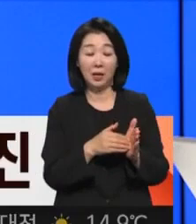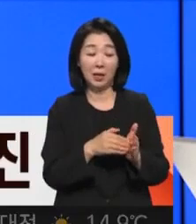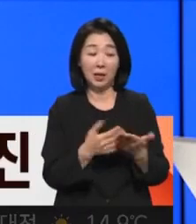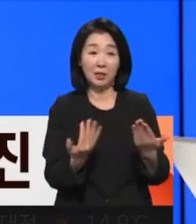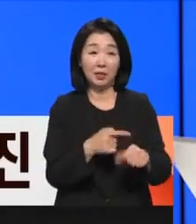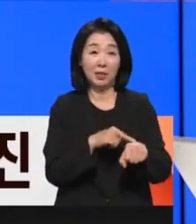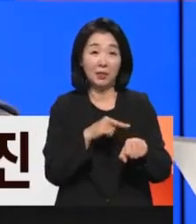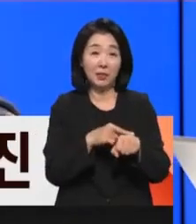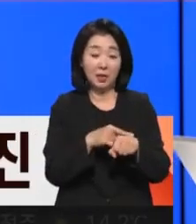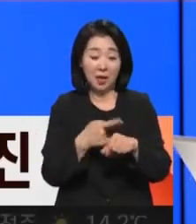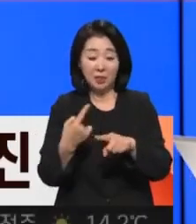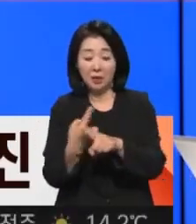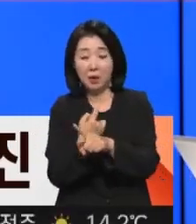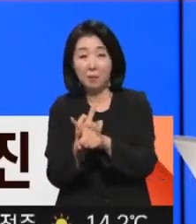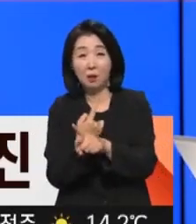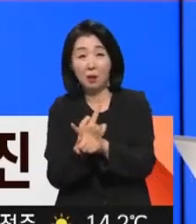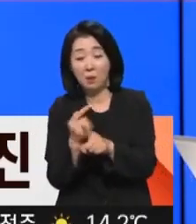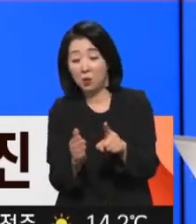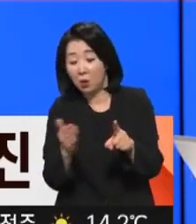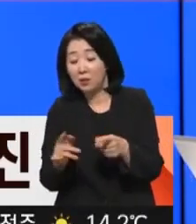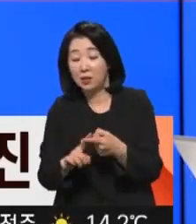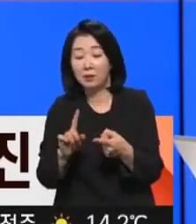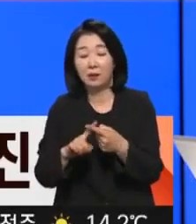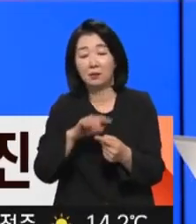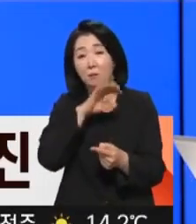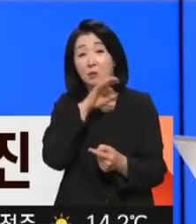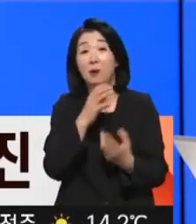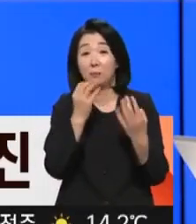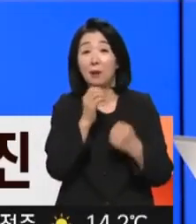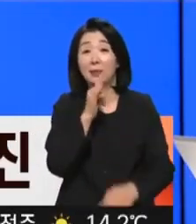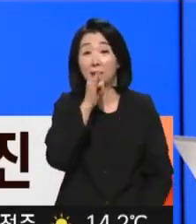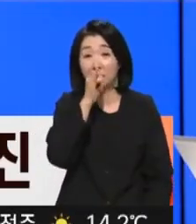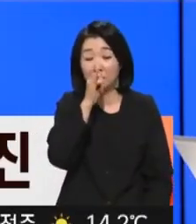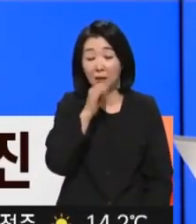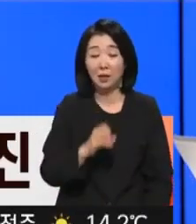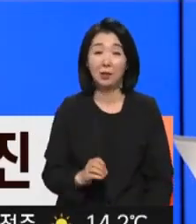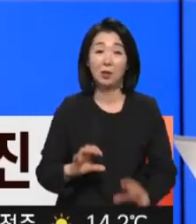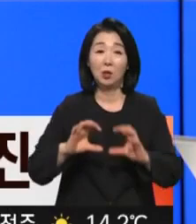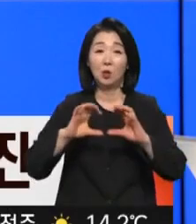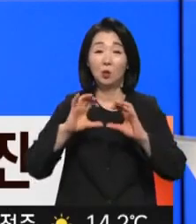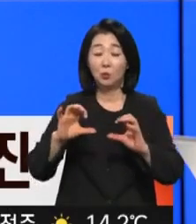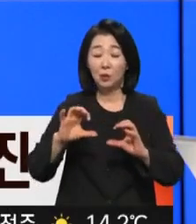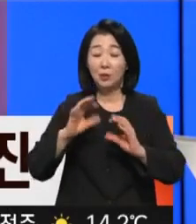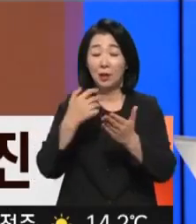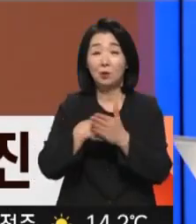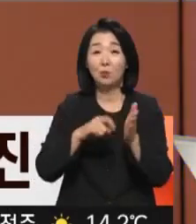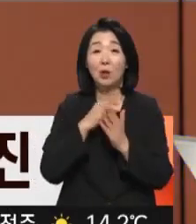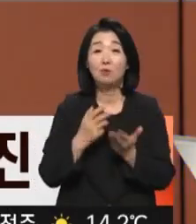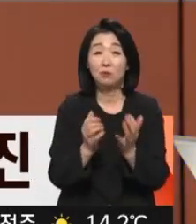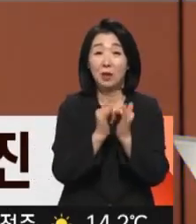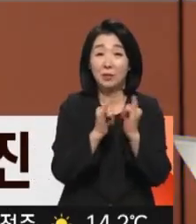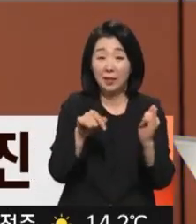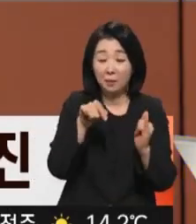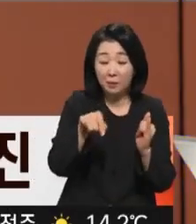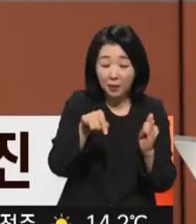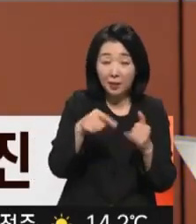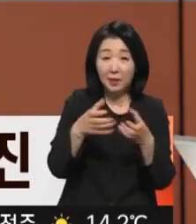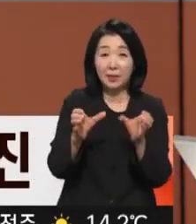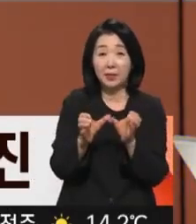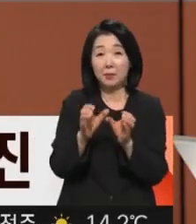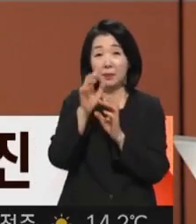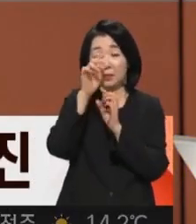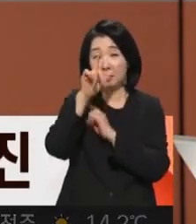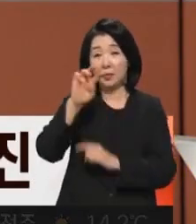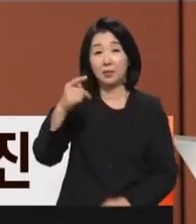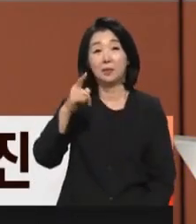대한 여론이 계속 좋지 않은 데 따른 걸로 보이죠. 그런가 하면 국가보훈처가 이승만 전 대통령 기념관 건립을 추진한다는 소식도